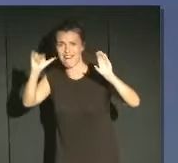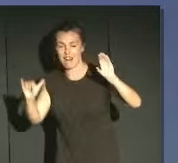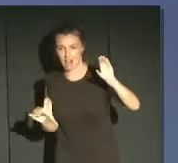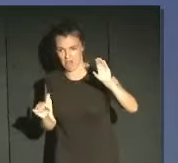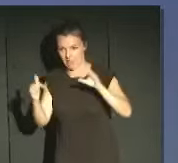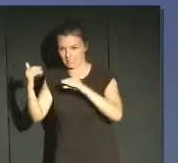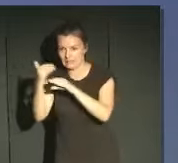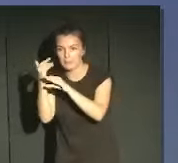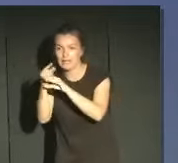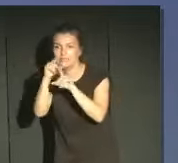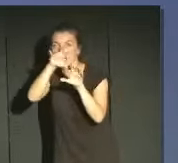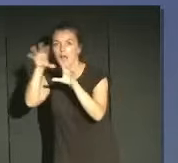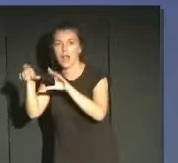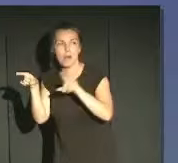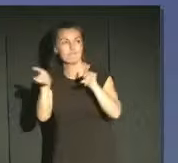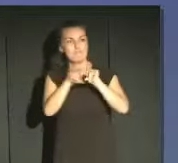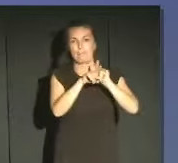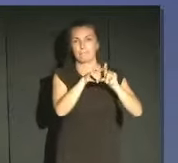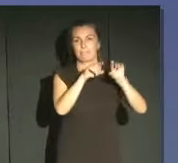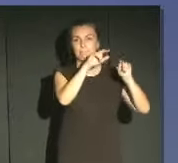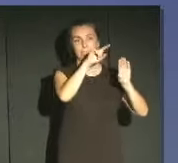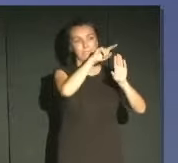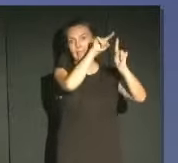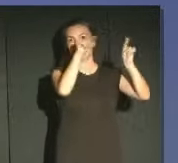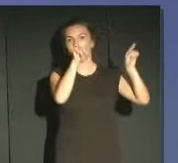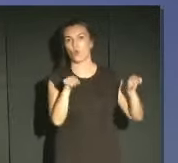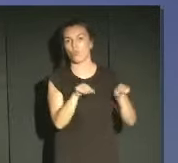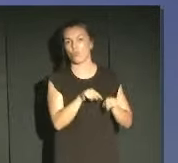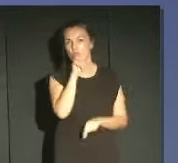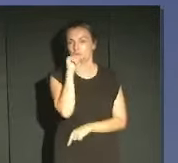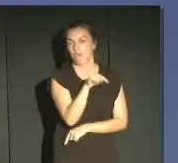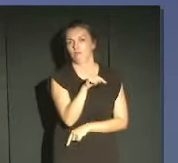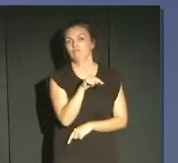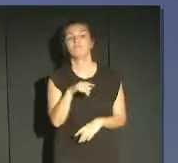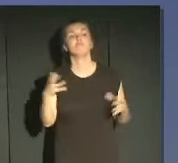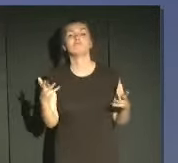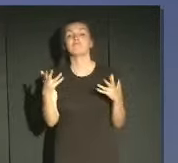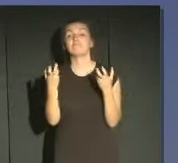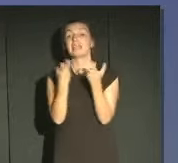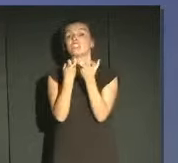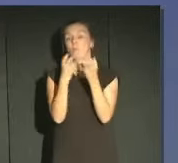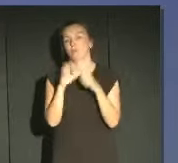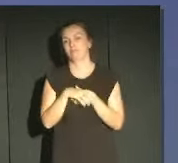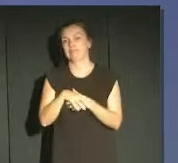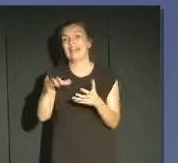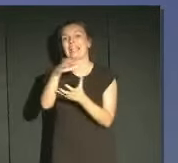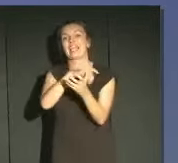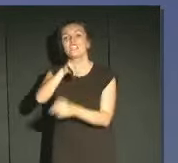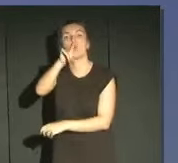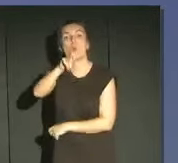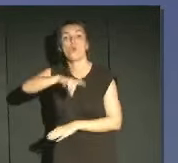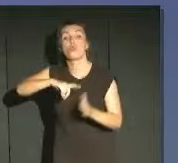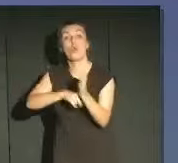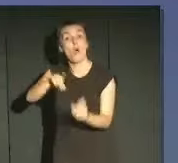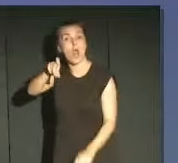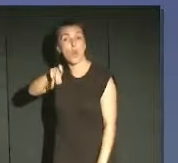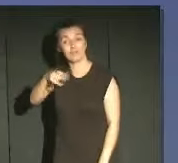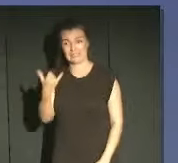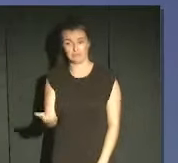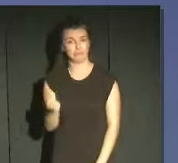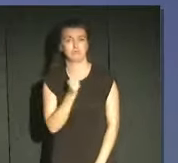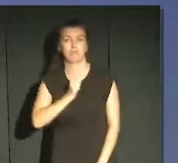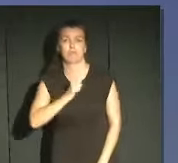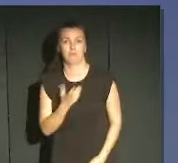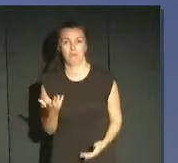ensuite se passe en hexagone je vous donne un exemple la crise de l'eau le droit à l'eau qui n'est pas respecté en